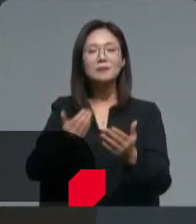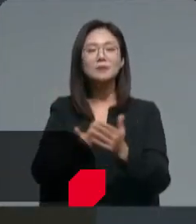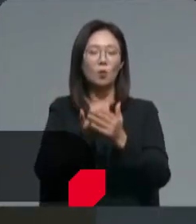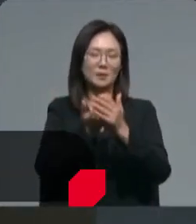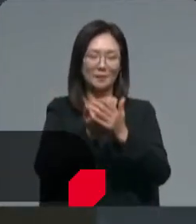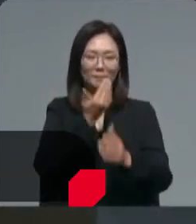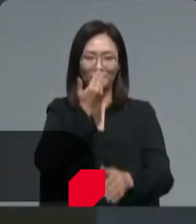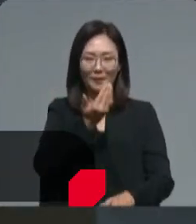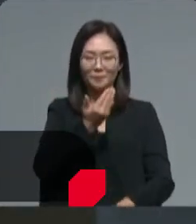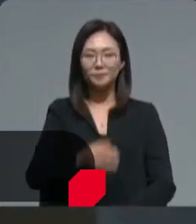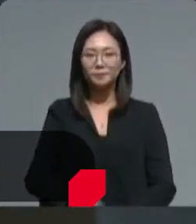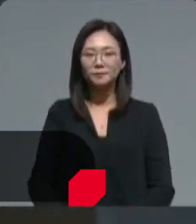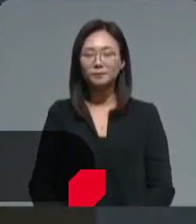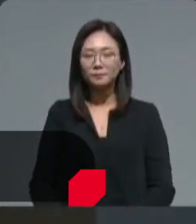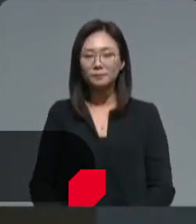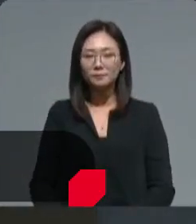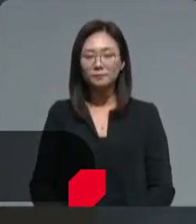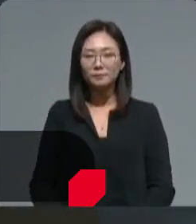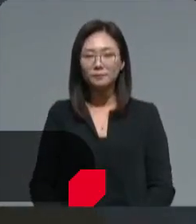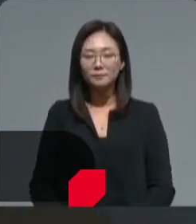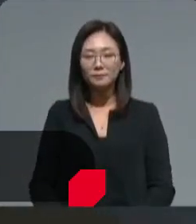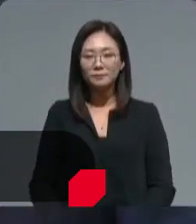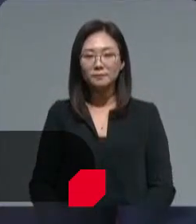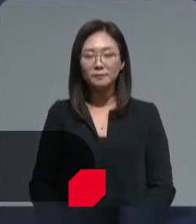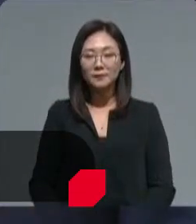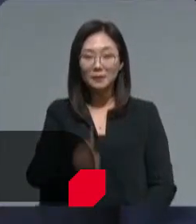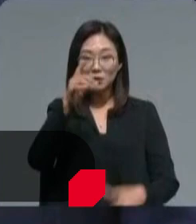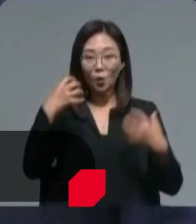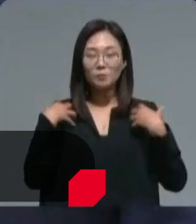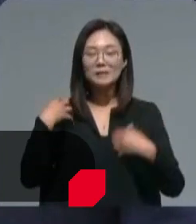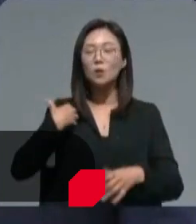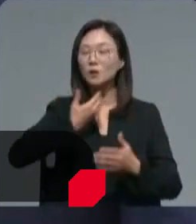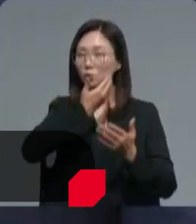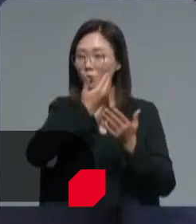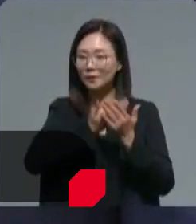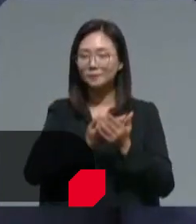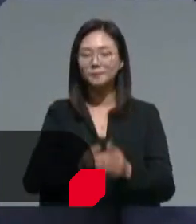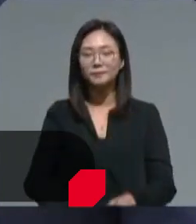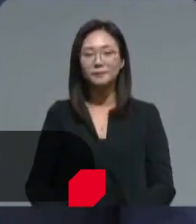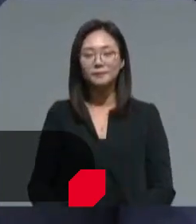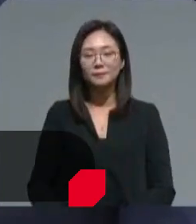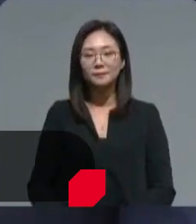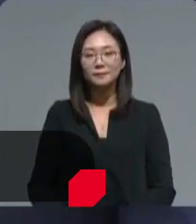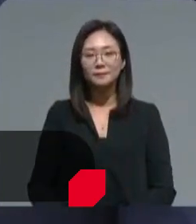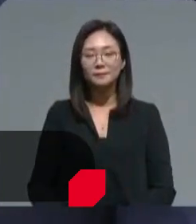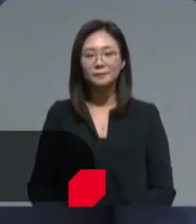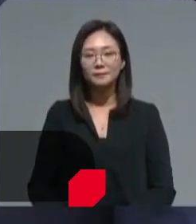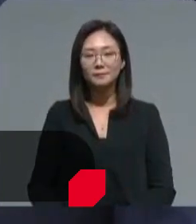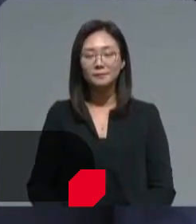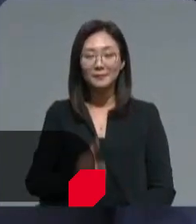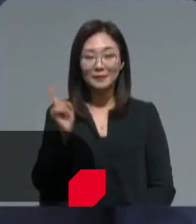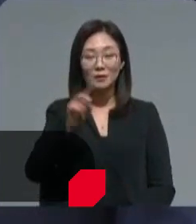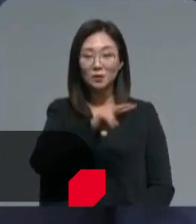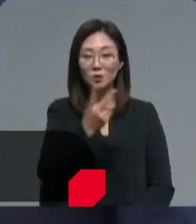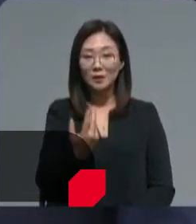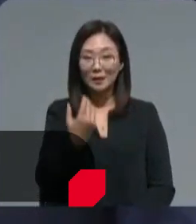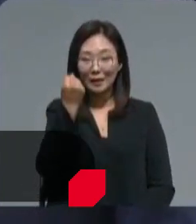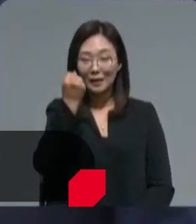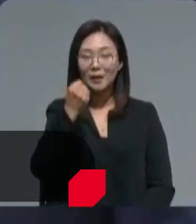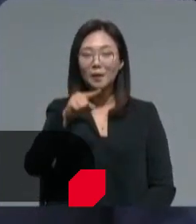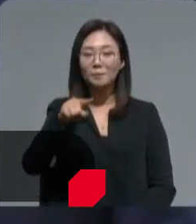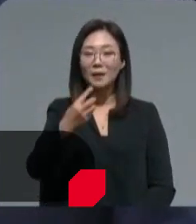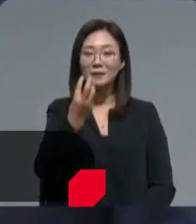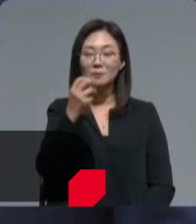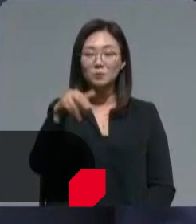성장할 수 있다. 네, 그러니까 산업 알겠습니다. 전환과 신산업 창출을 위해서 정부의 역할이 네, 필요하다. 그 말이죠. 알겠습니다. 어쨌든 뭐 디지털 전환으로